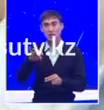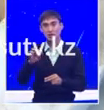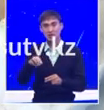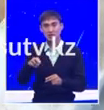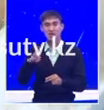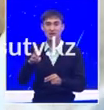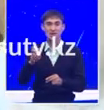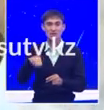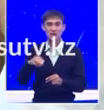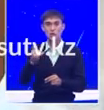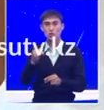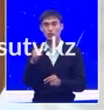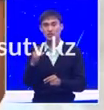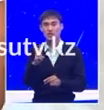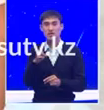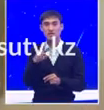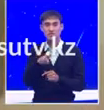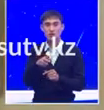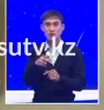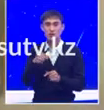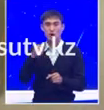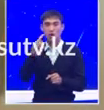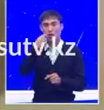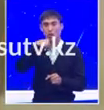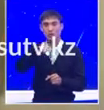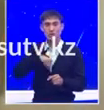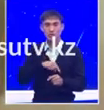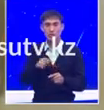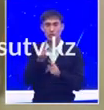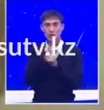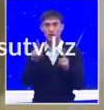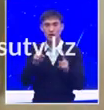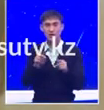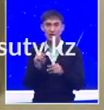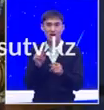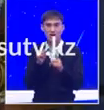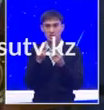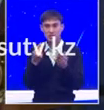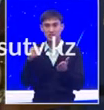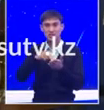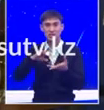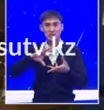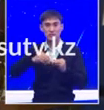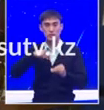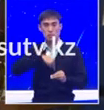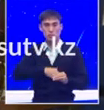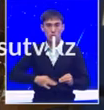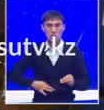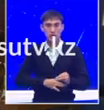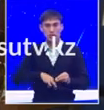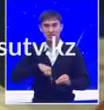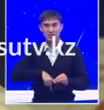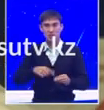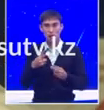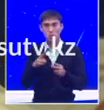УЗИ, видеоколоноскопия и уникальный компьютеризированный комплекс для оценки функционального состояния прямой кишки и ее